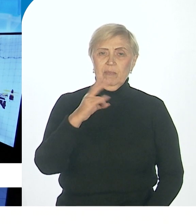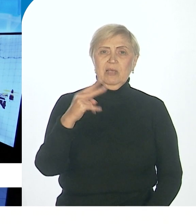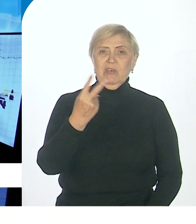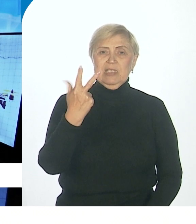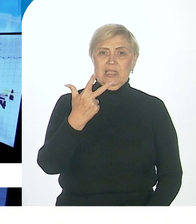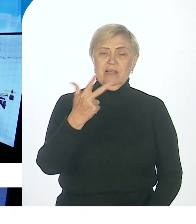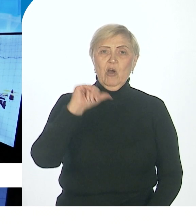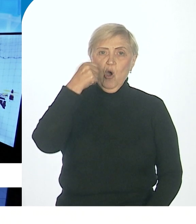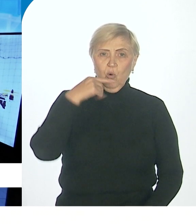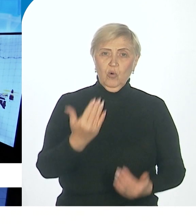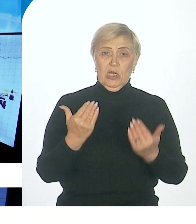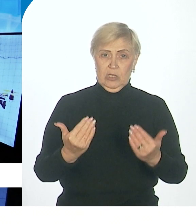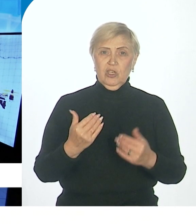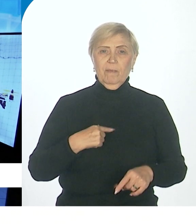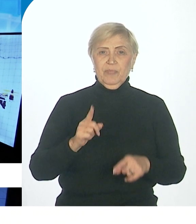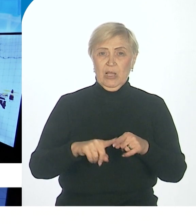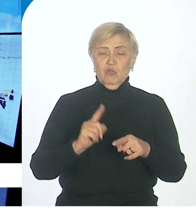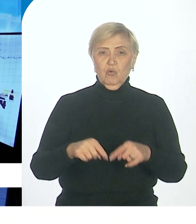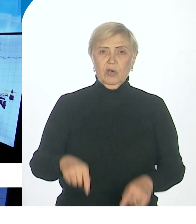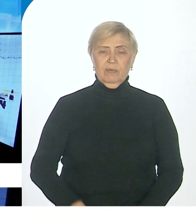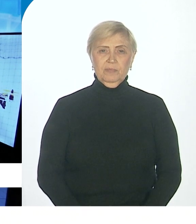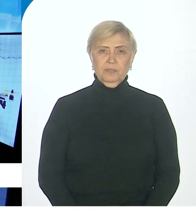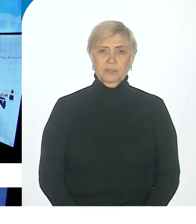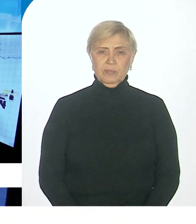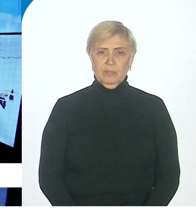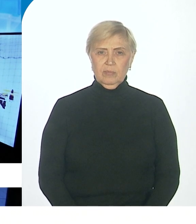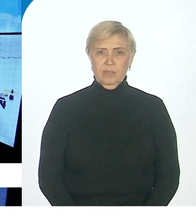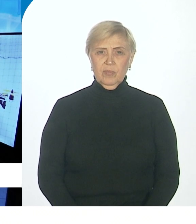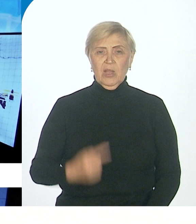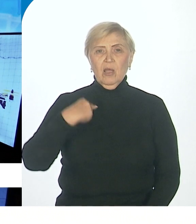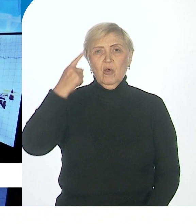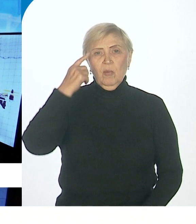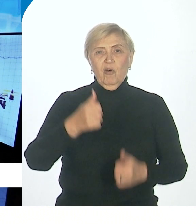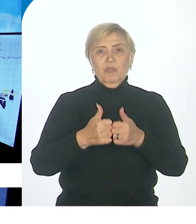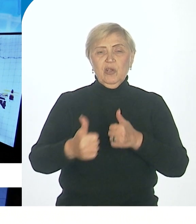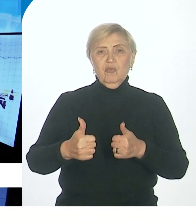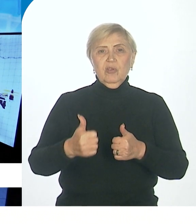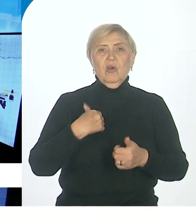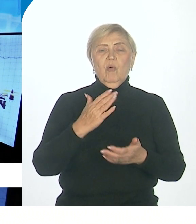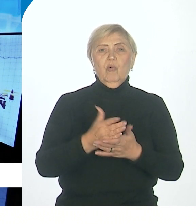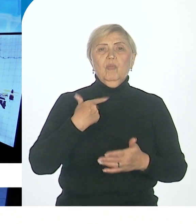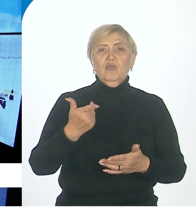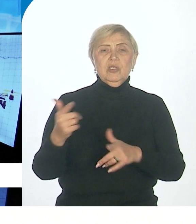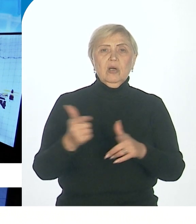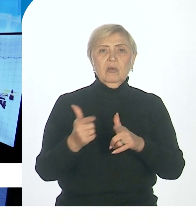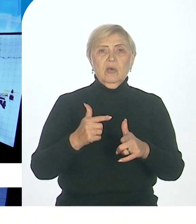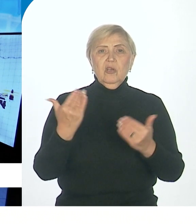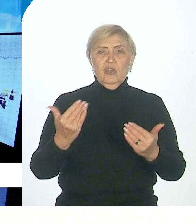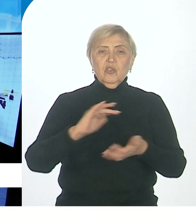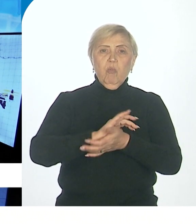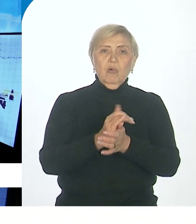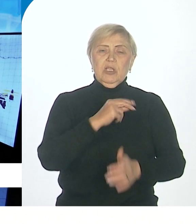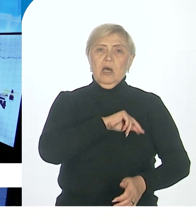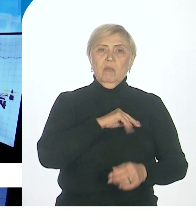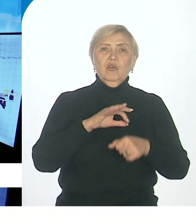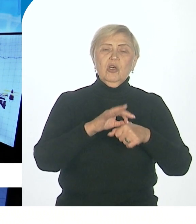года. Вот сейчас уже? Совсем скоро. А, так это, я-то думал, у вас там впереди какой же год, будем готовить. Очень плотно все. Работа уже идет, педагоги